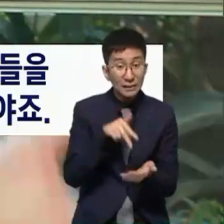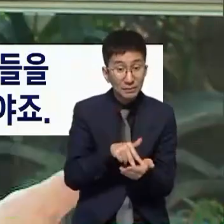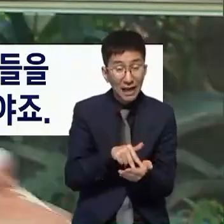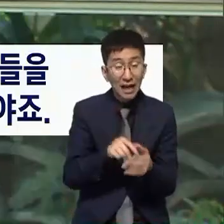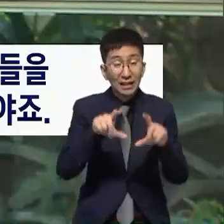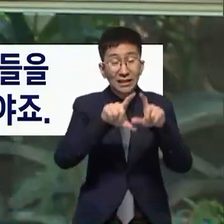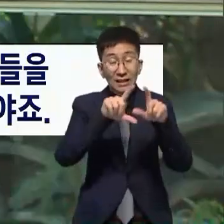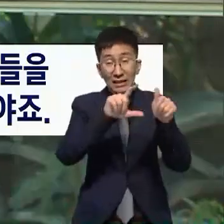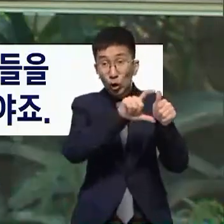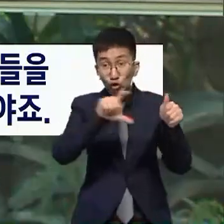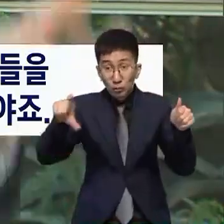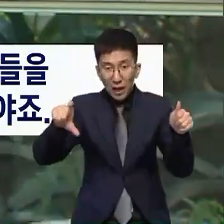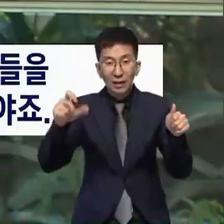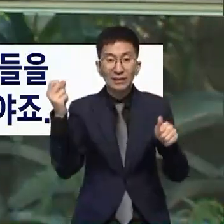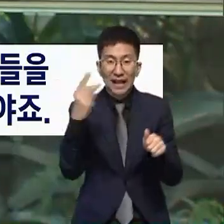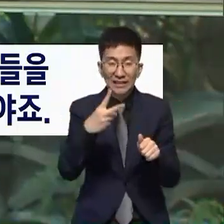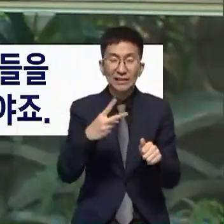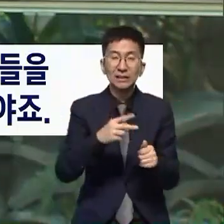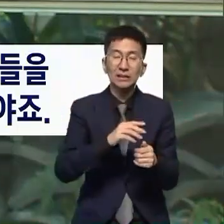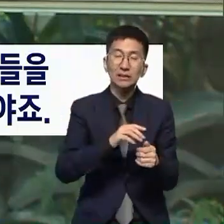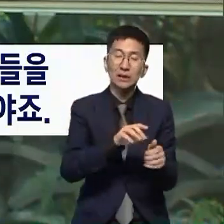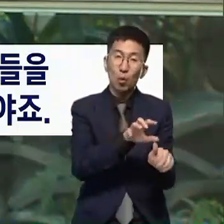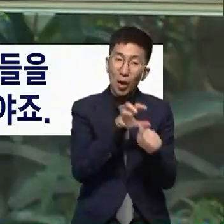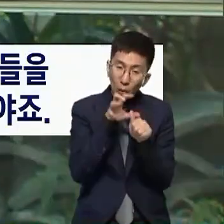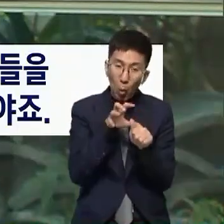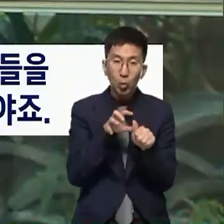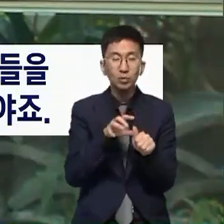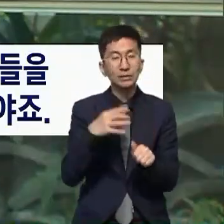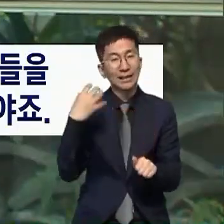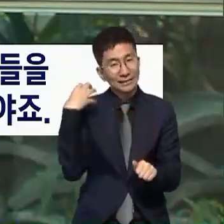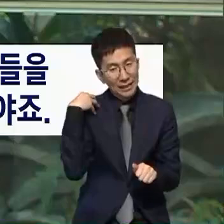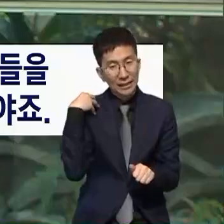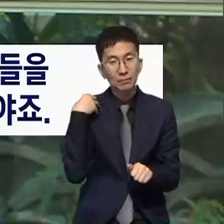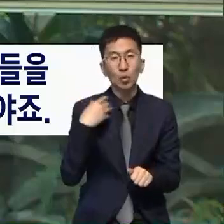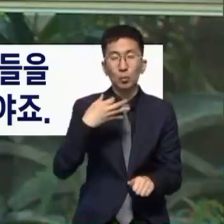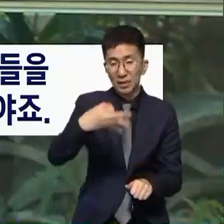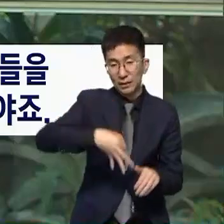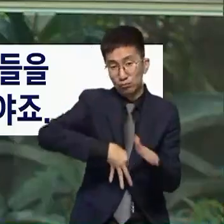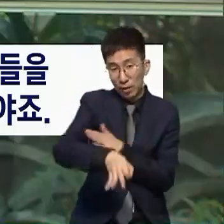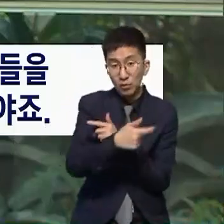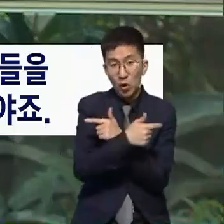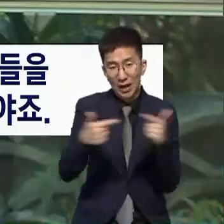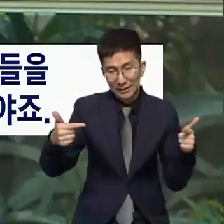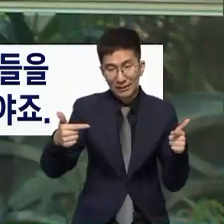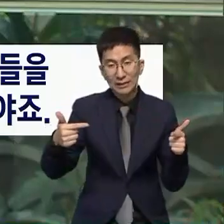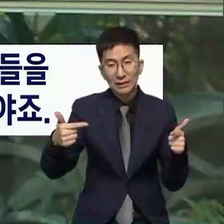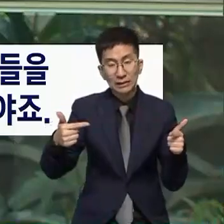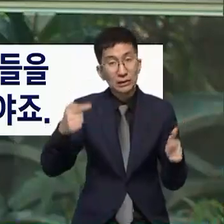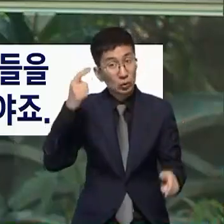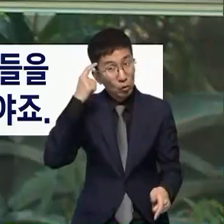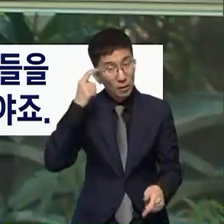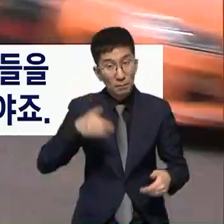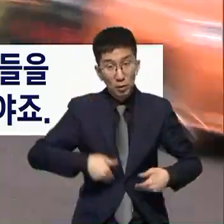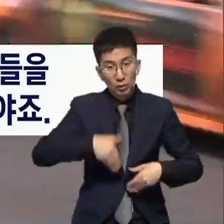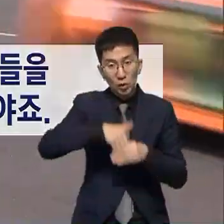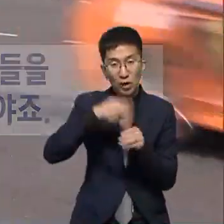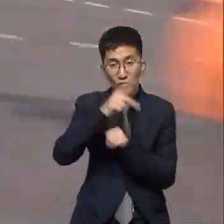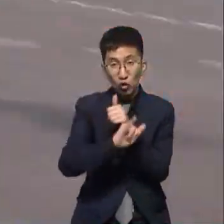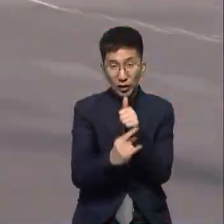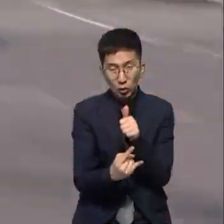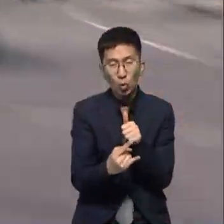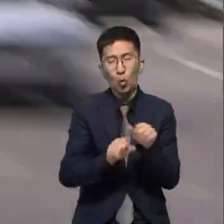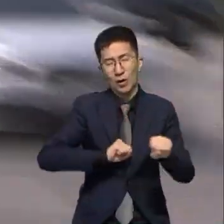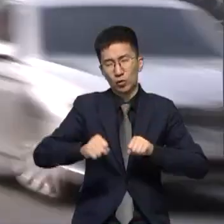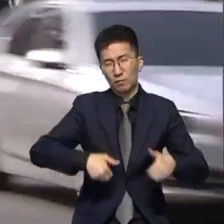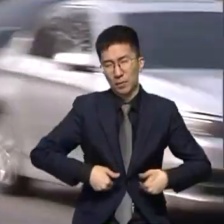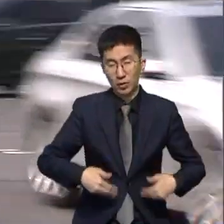재활용 책임 그리고 재활용 비용이 부담 이런 것들을 할 수 있도록 해야 되고 이 부분은 선관위가 조금 더 적극적으로 나서야죠.